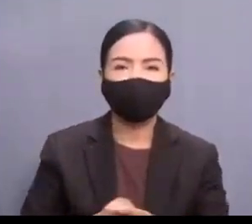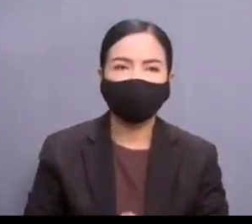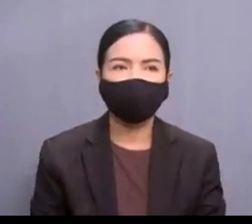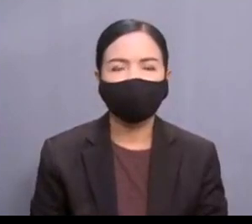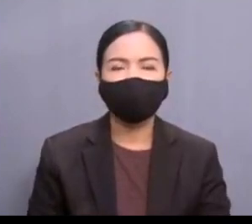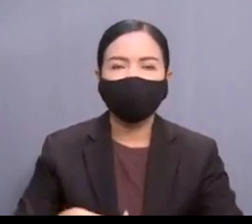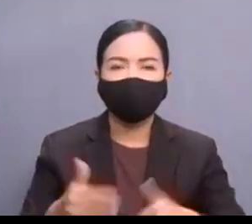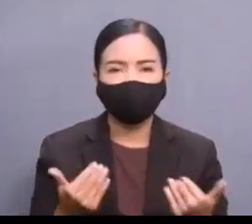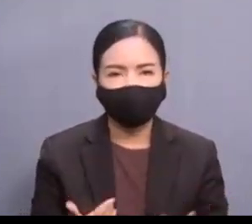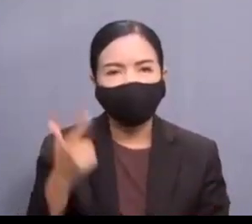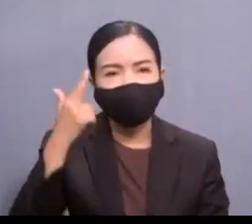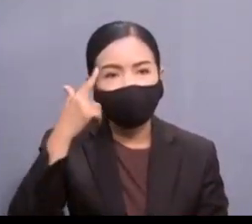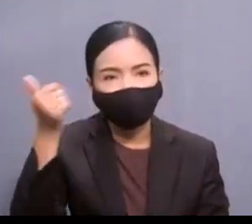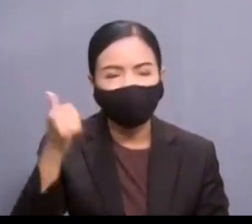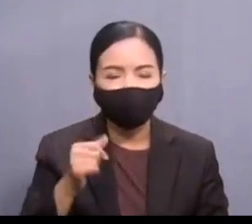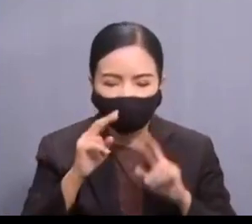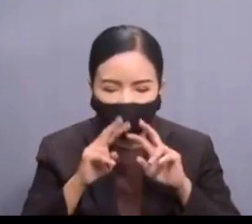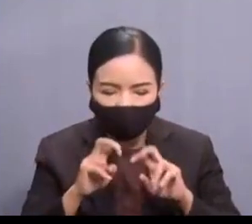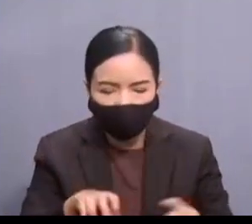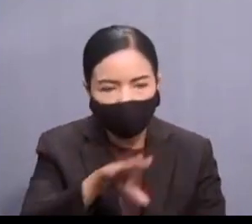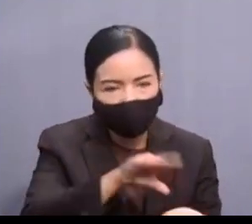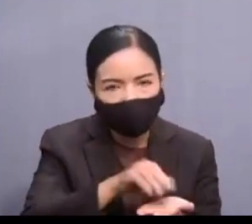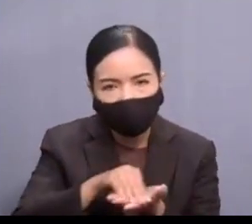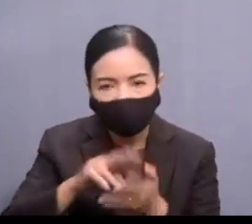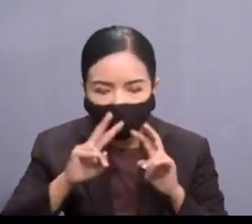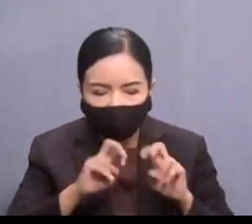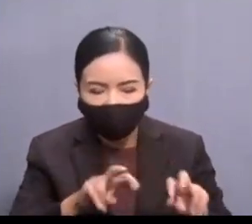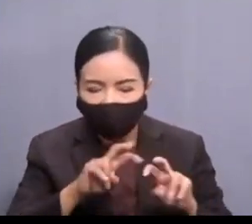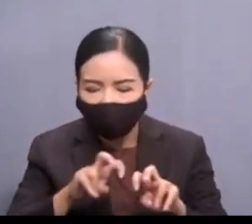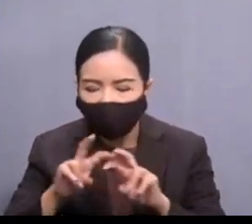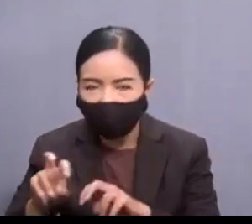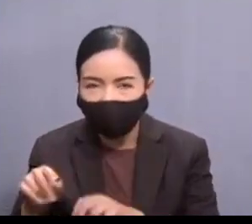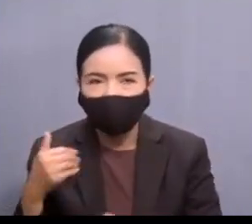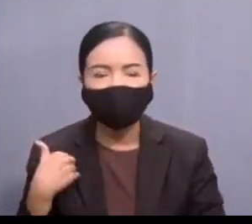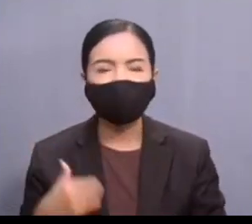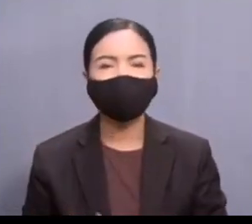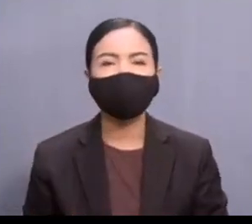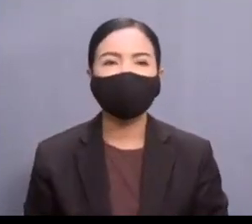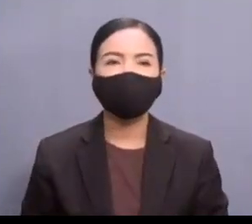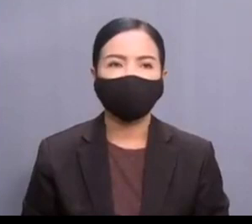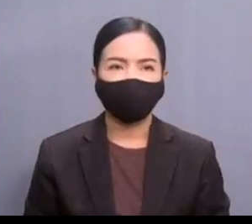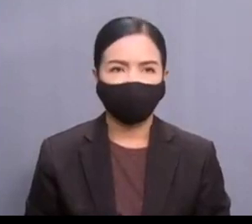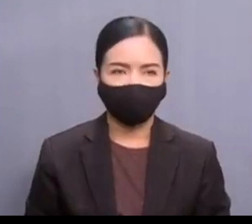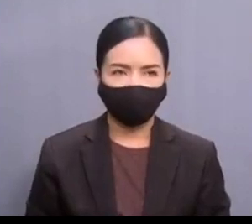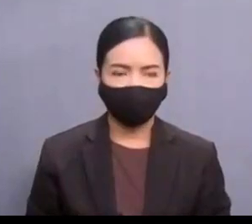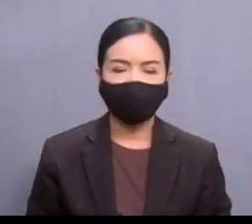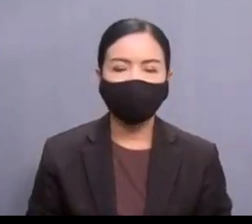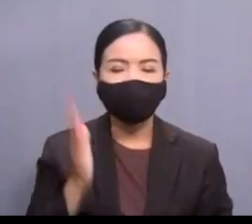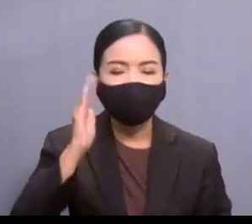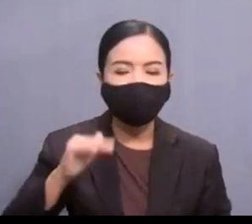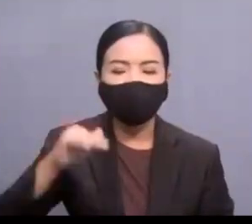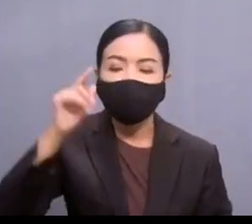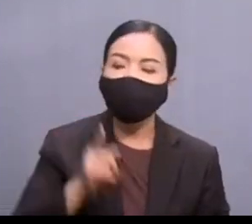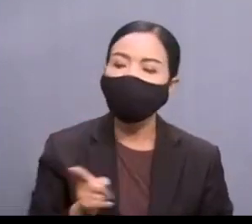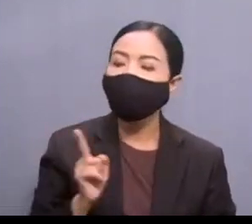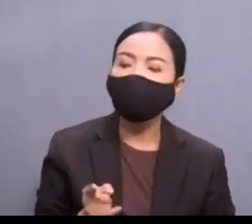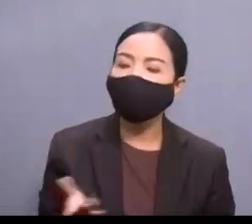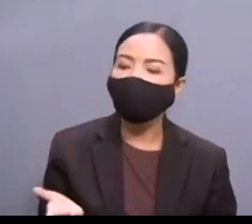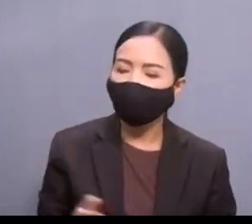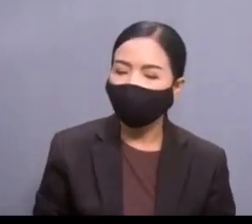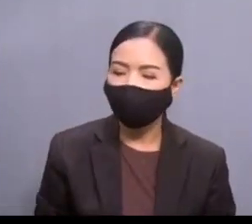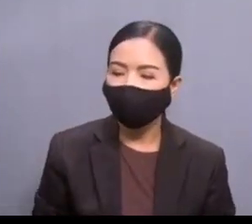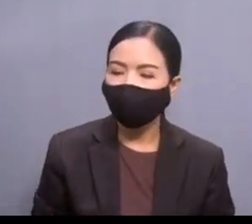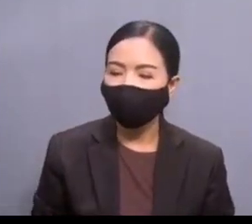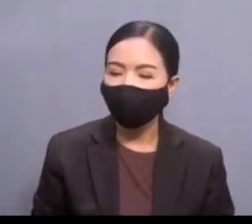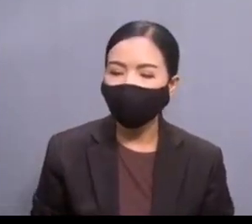เนี่ยหลาบนะคือศึกษาข้อมูลเยอะมากศึกษาข้อมูลเยอะๆอย่างพี่ชายคนเป็นยังไงนะเนี่ยคือ